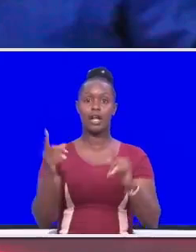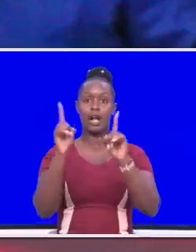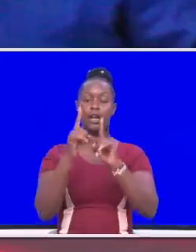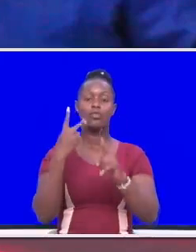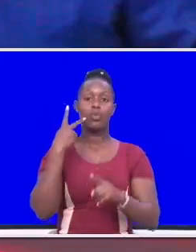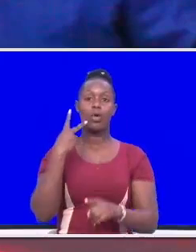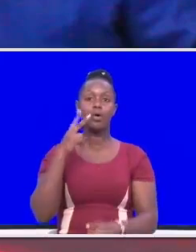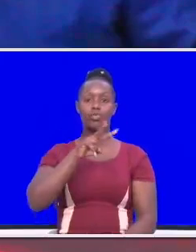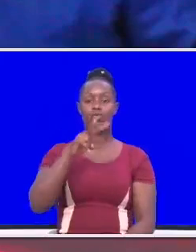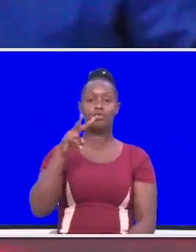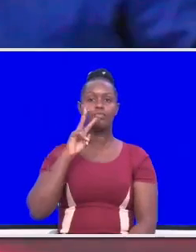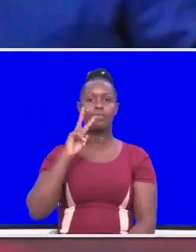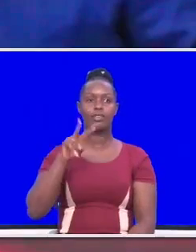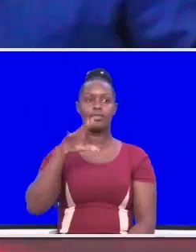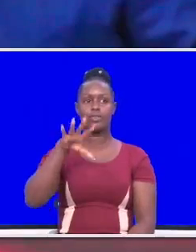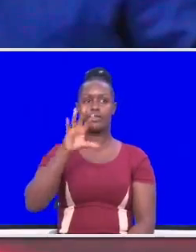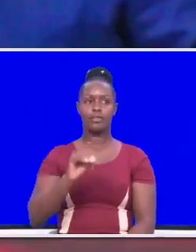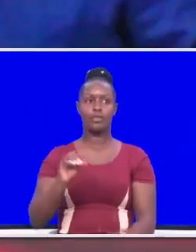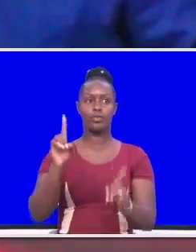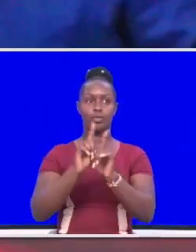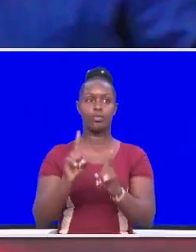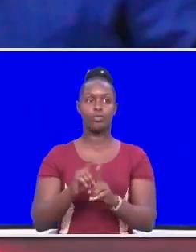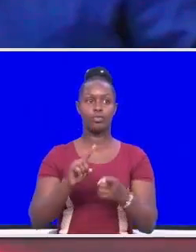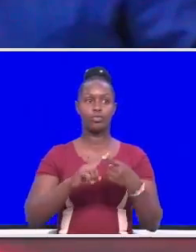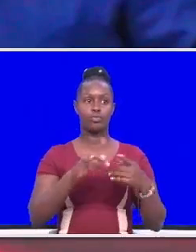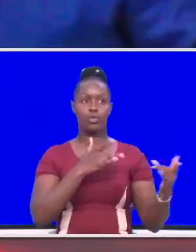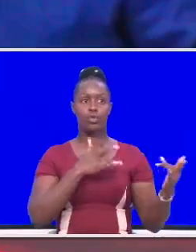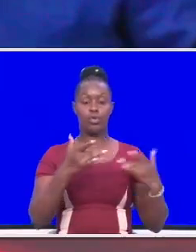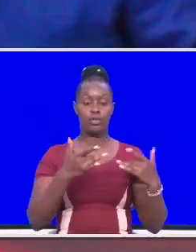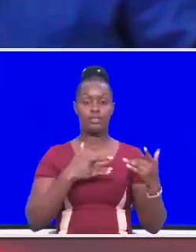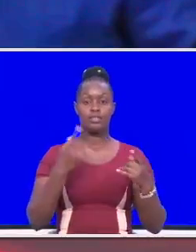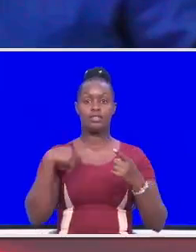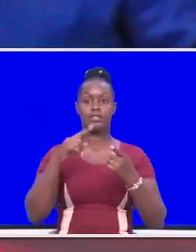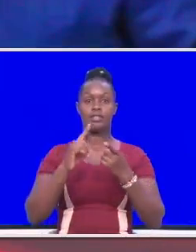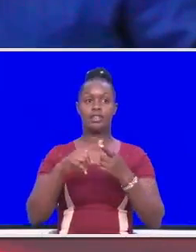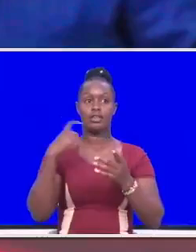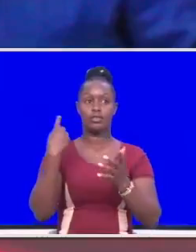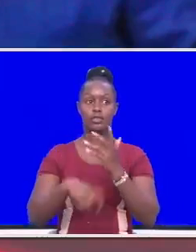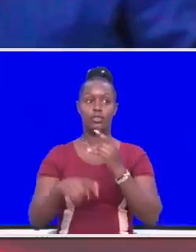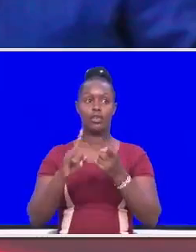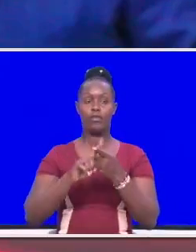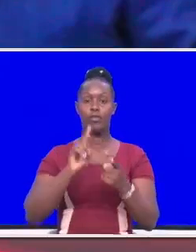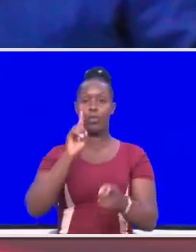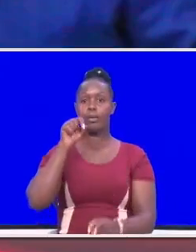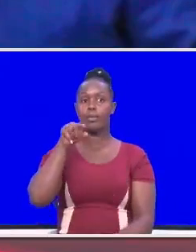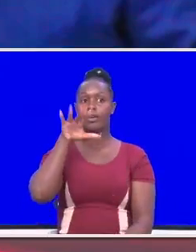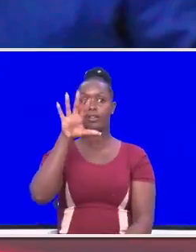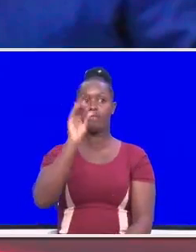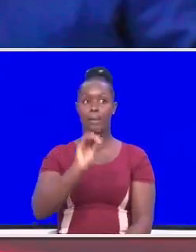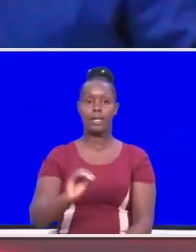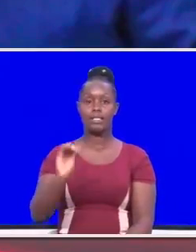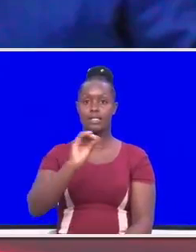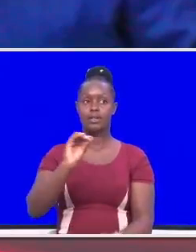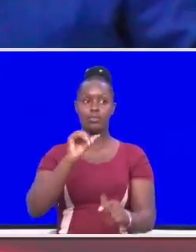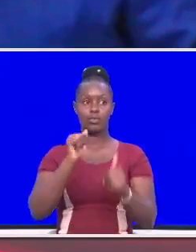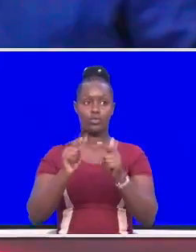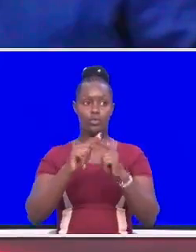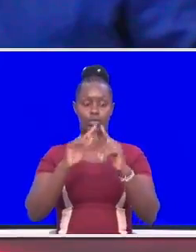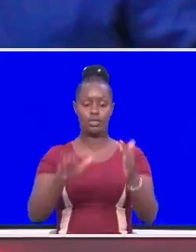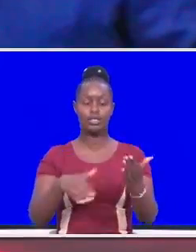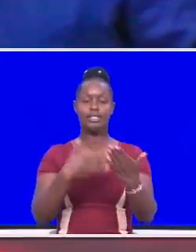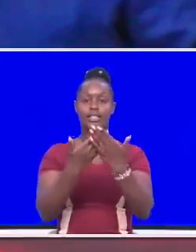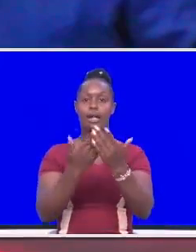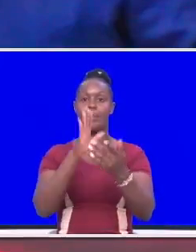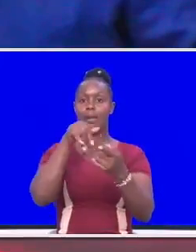200,250 licha ya maswali kuibuka kuhusu ushuru wa asilimia 1.5 unaotozwa na serikali. Na kwa